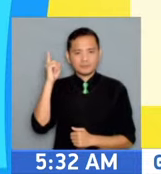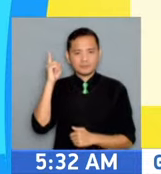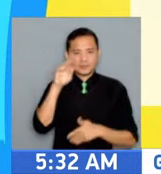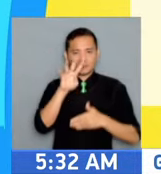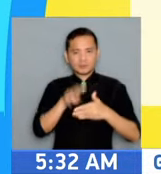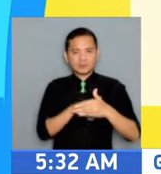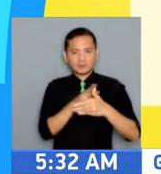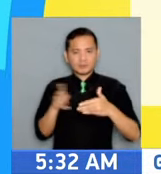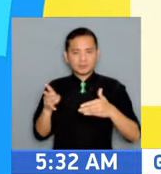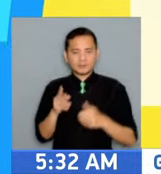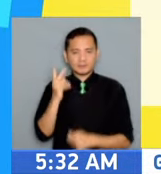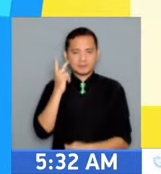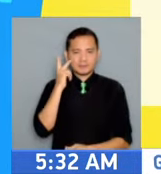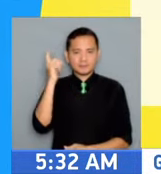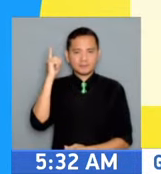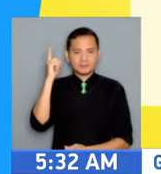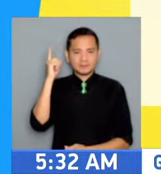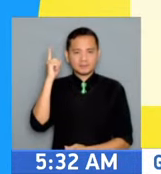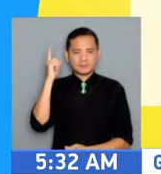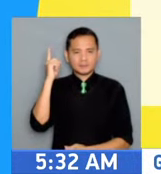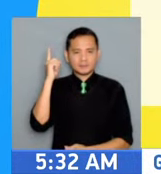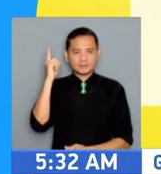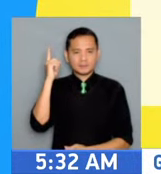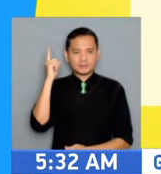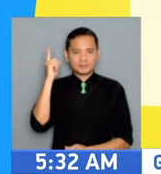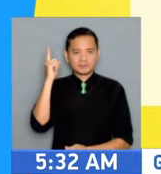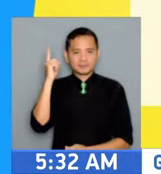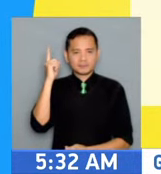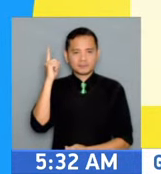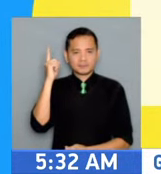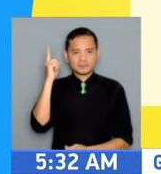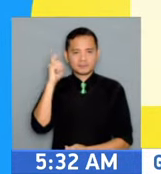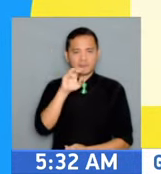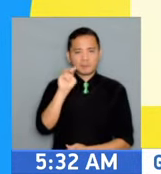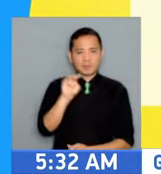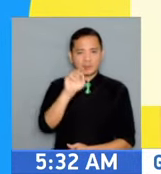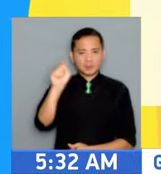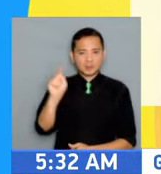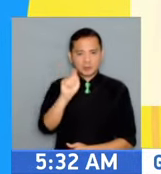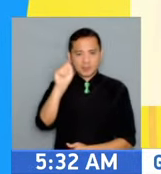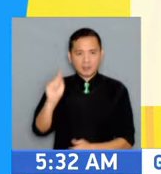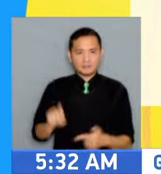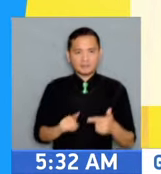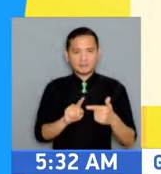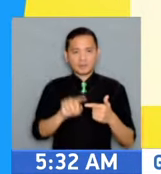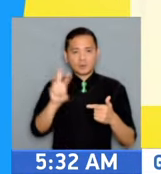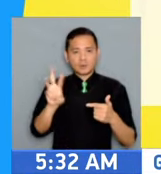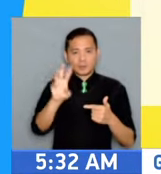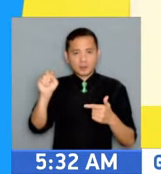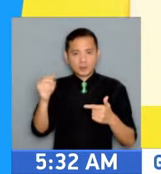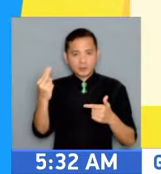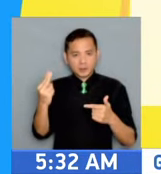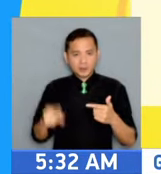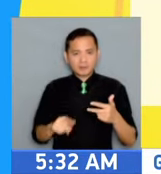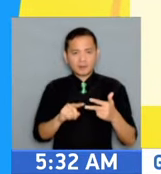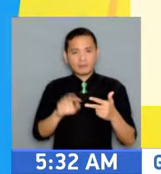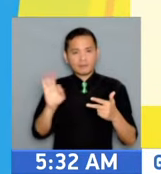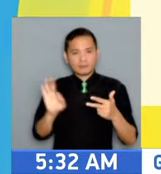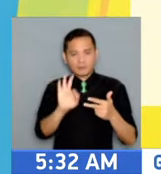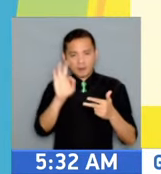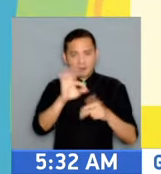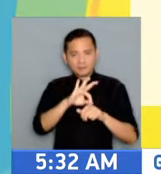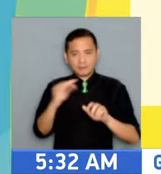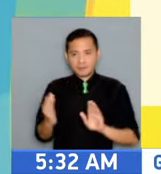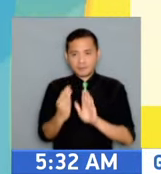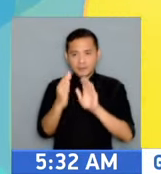classes tuwing Lunes at Martes. Asynchronous naman kapag Miyerkules at Huwebes at face-to-face ulit tuwing Biyernes mula 6 a.m.